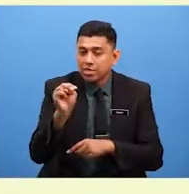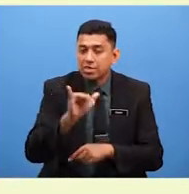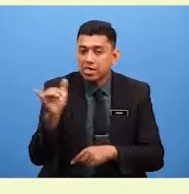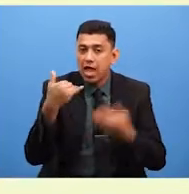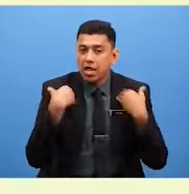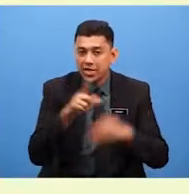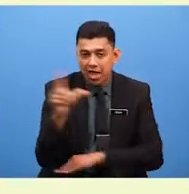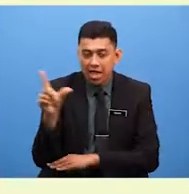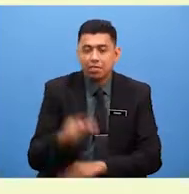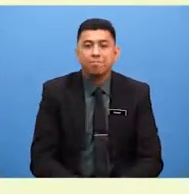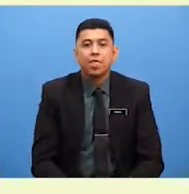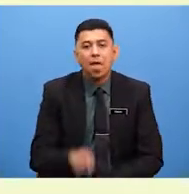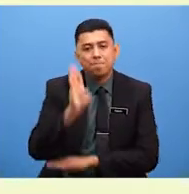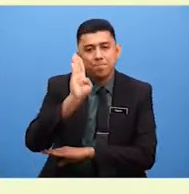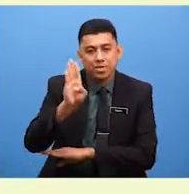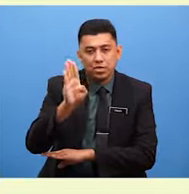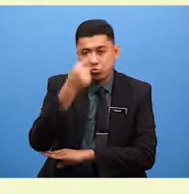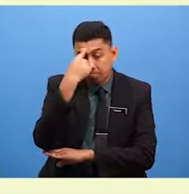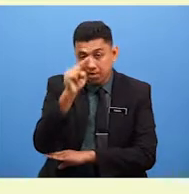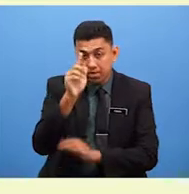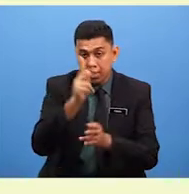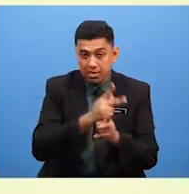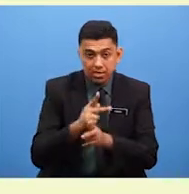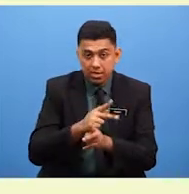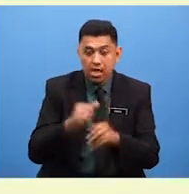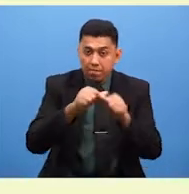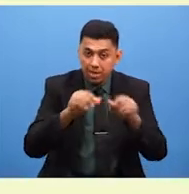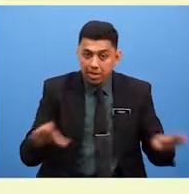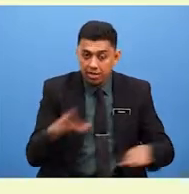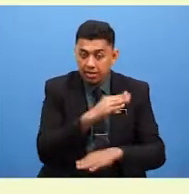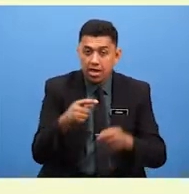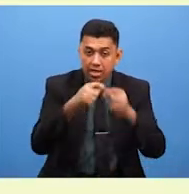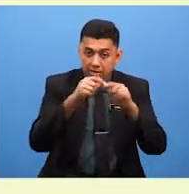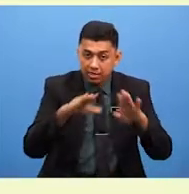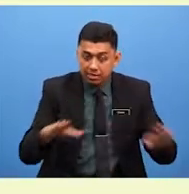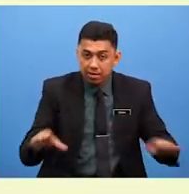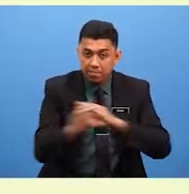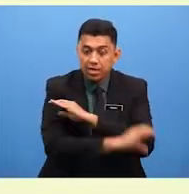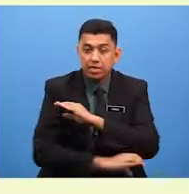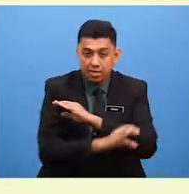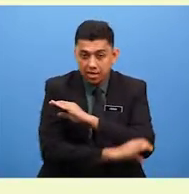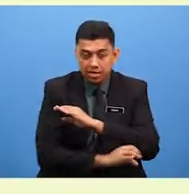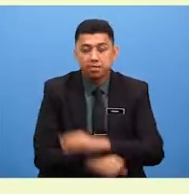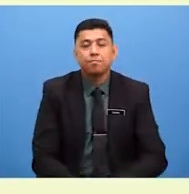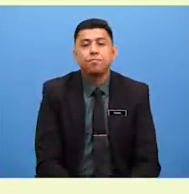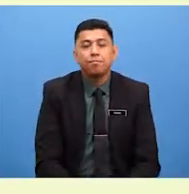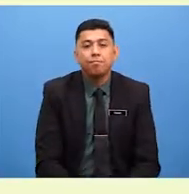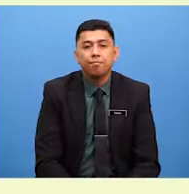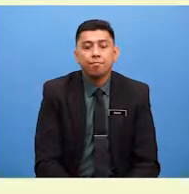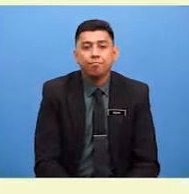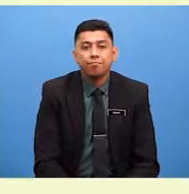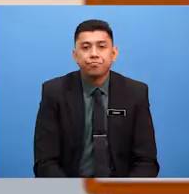Jawapannya adalah B. Untuk menjaga keamanan dan ketenteraman